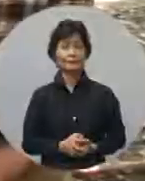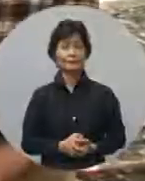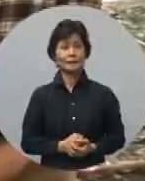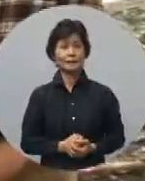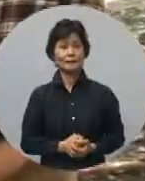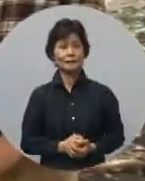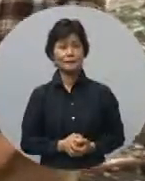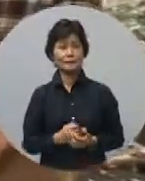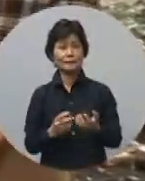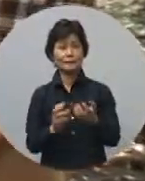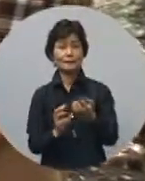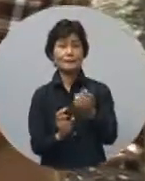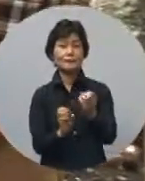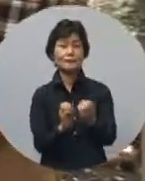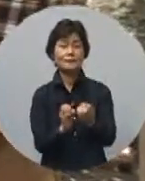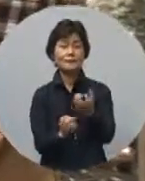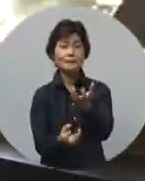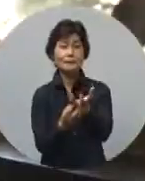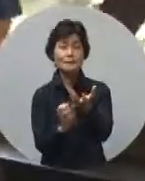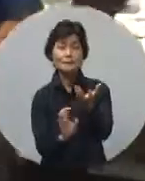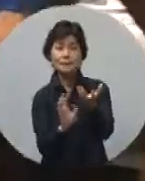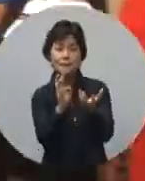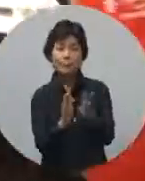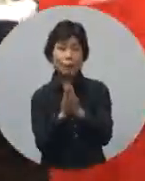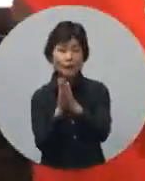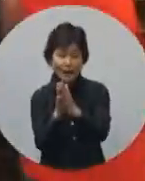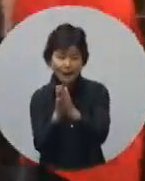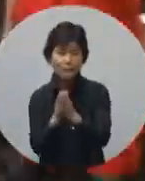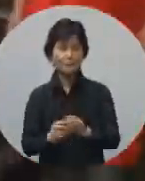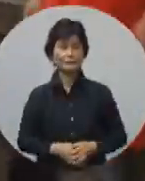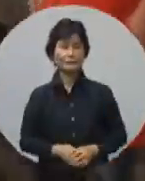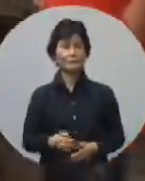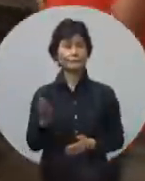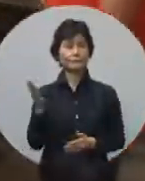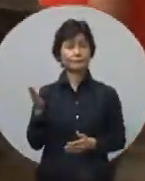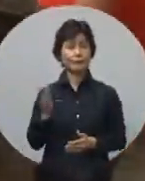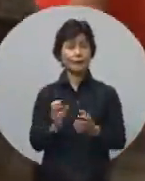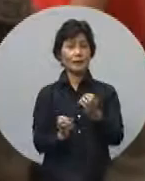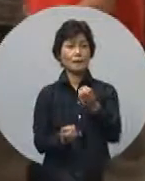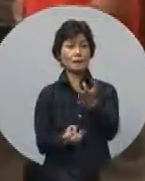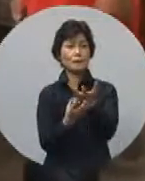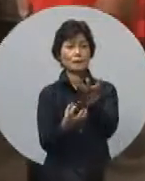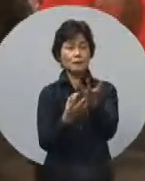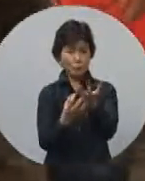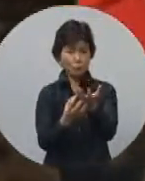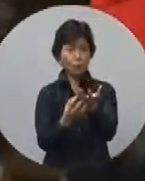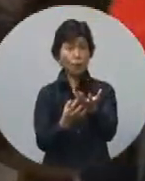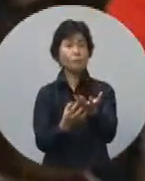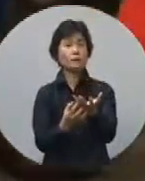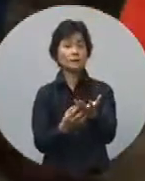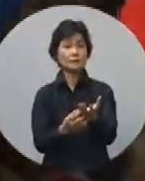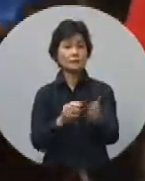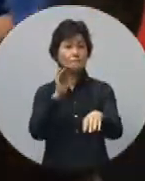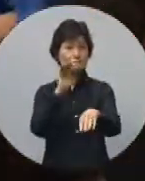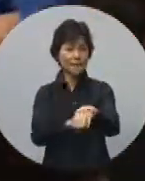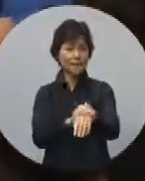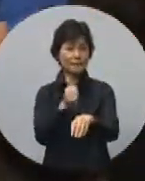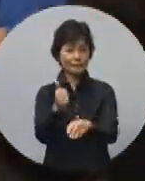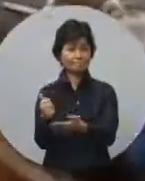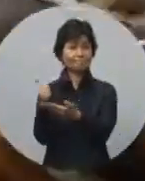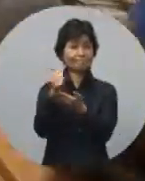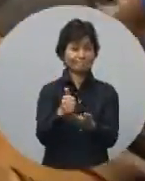じゃあ火をつけてもらいましょうかね、 はい。 ここで火起こし名人の登場。